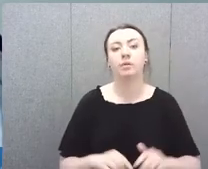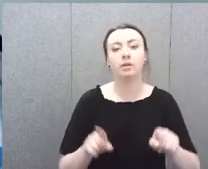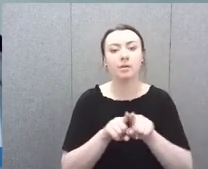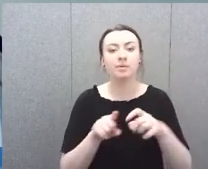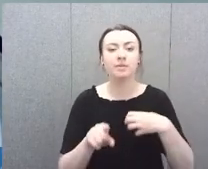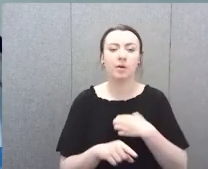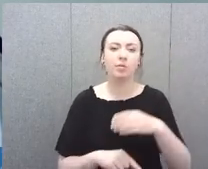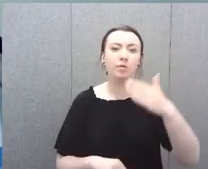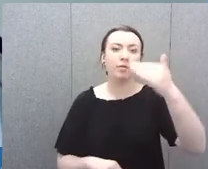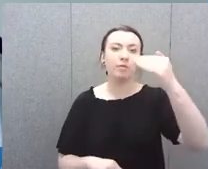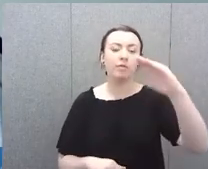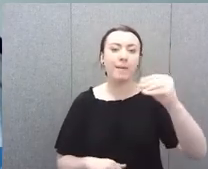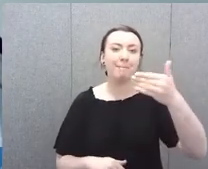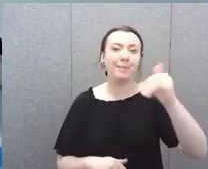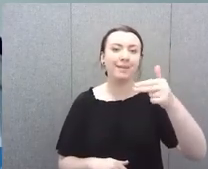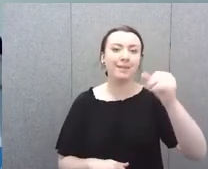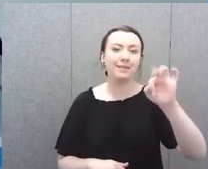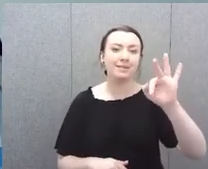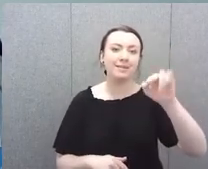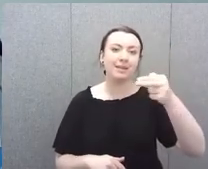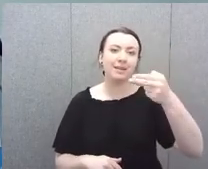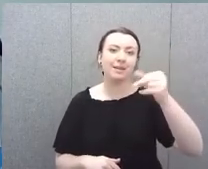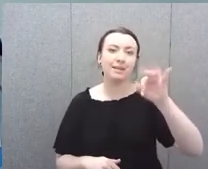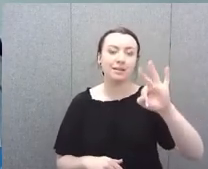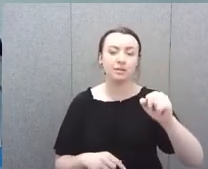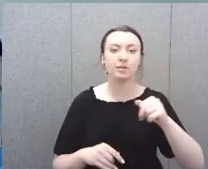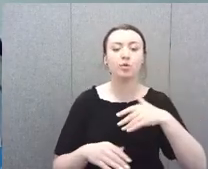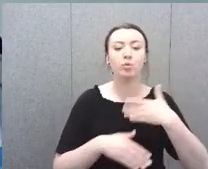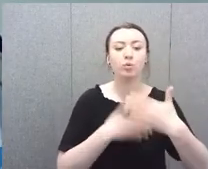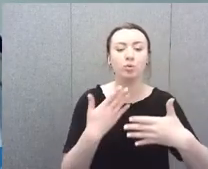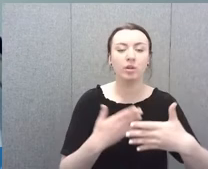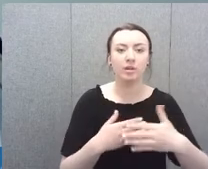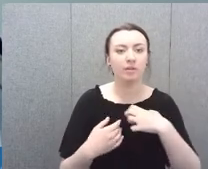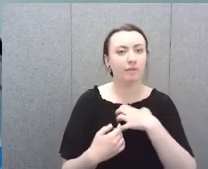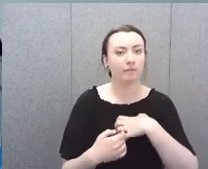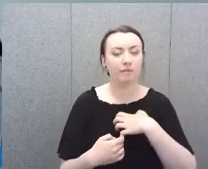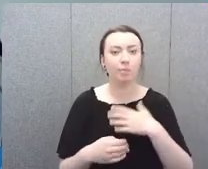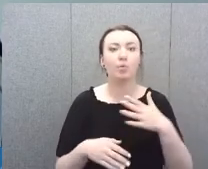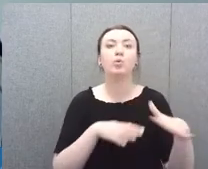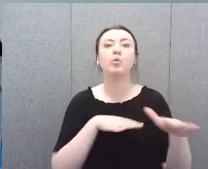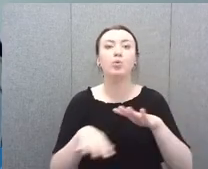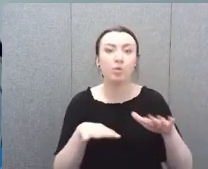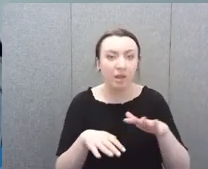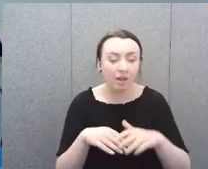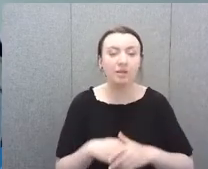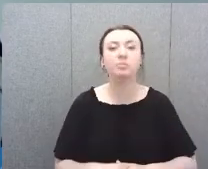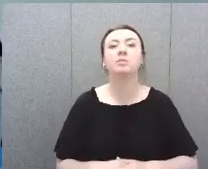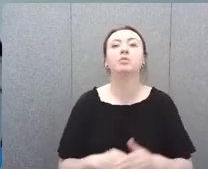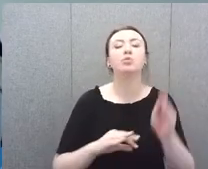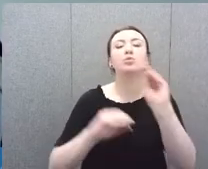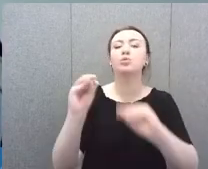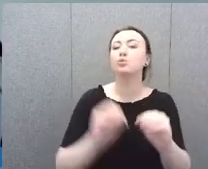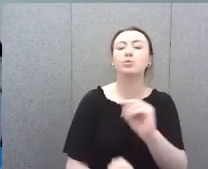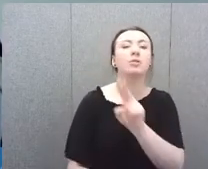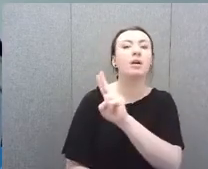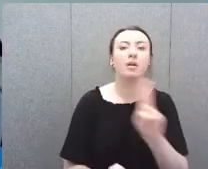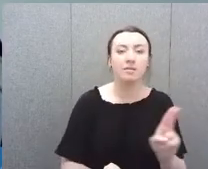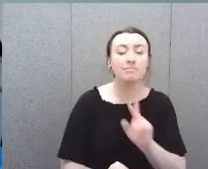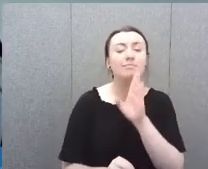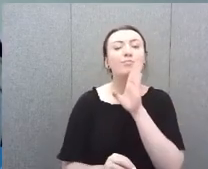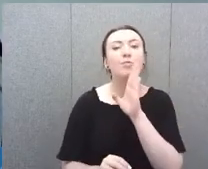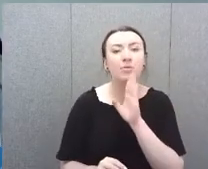феминистическое движение, которое тоже имеет свою стратегию. Во-первых, это наращивание потенциала организации,